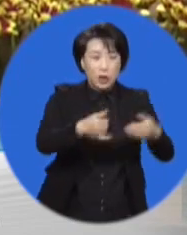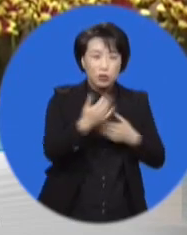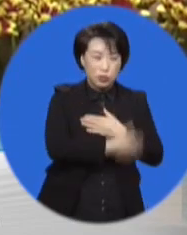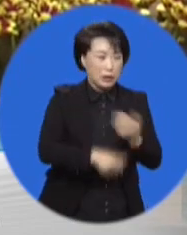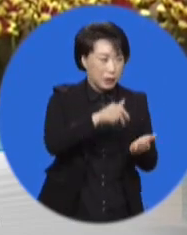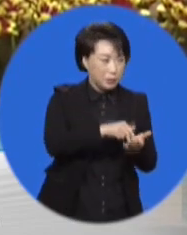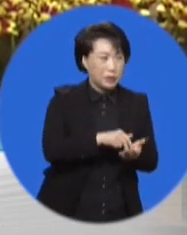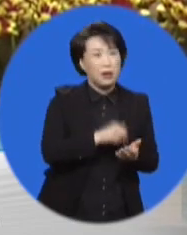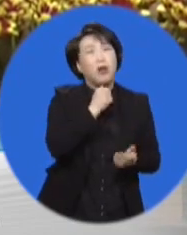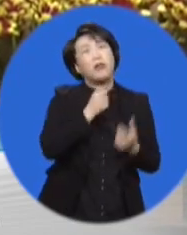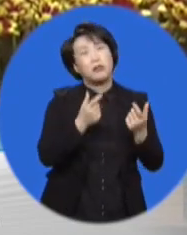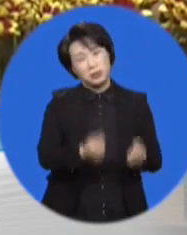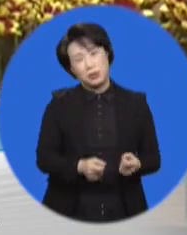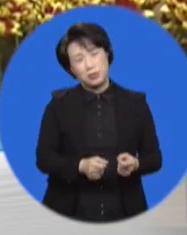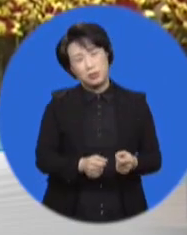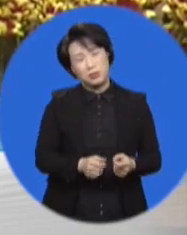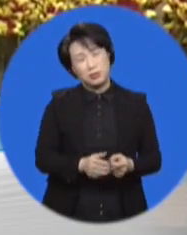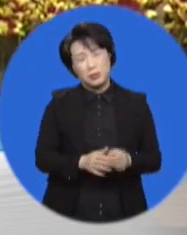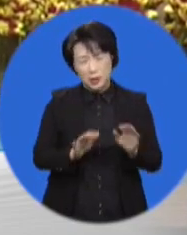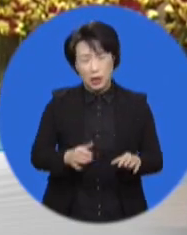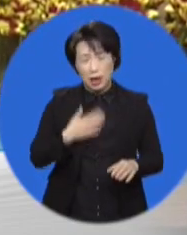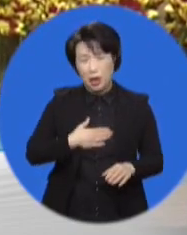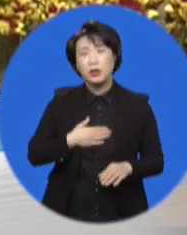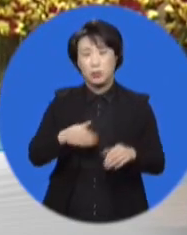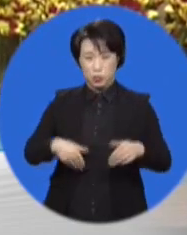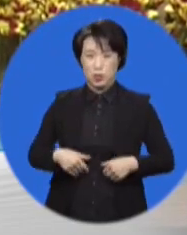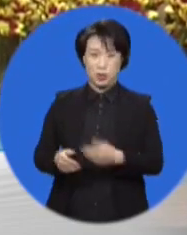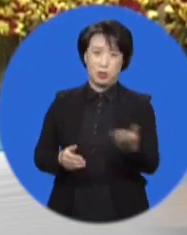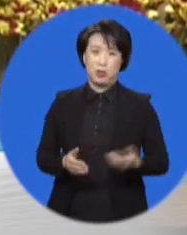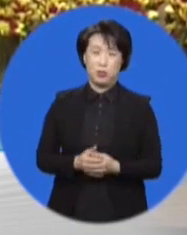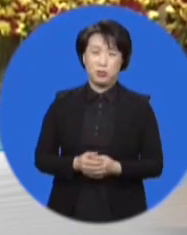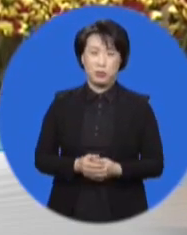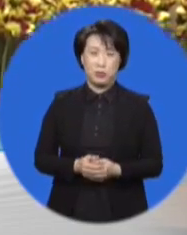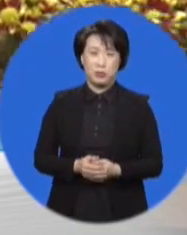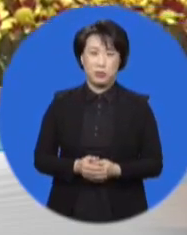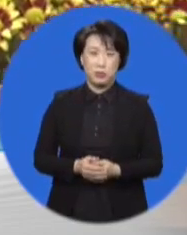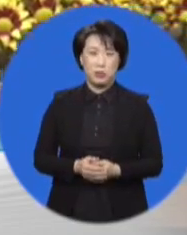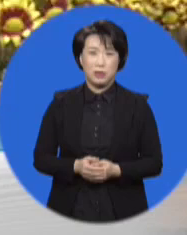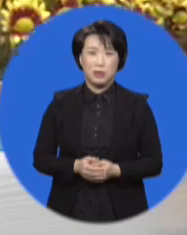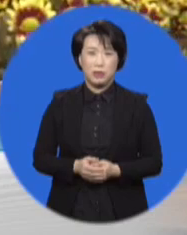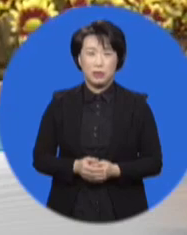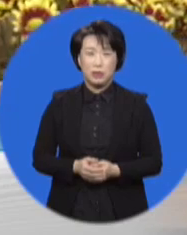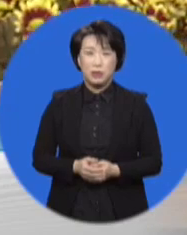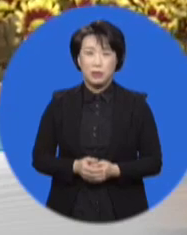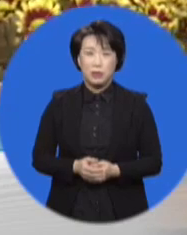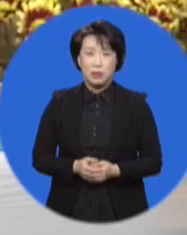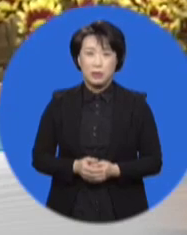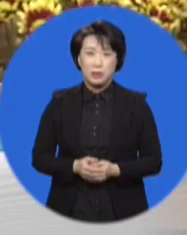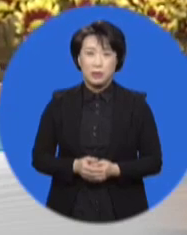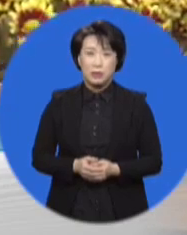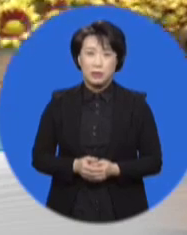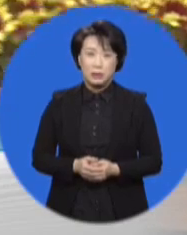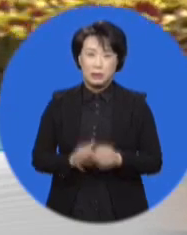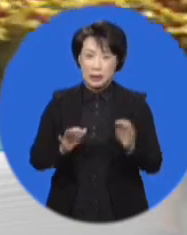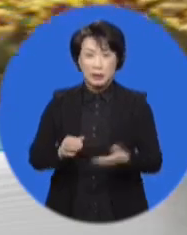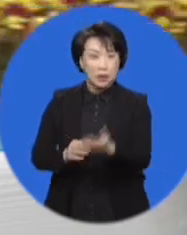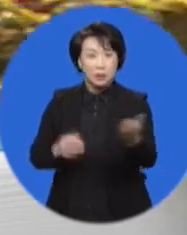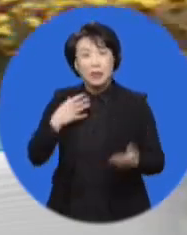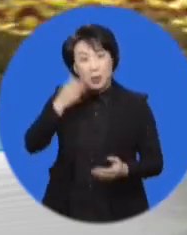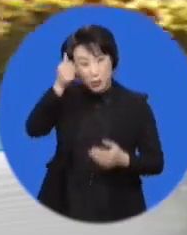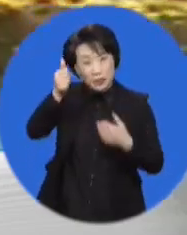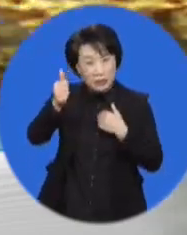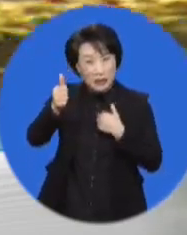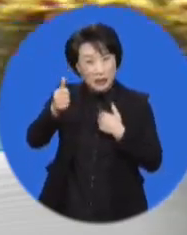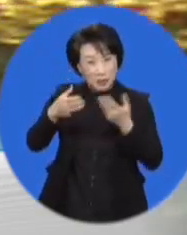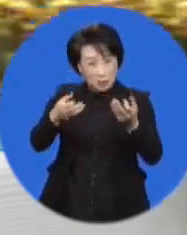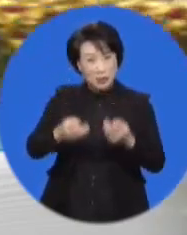유구르는 거지 같아요. 우리 잘 알아야 돼. 잘 알아야 돼. 응? 여러분의 담임